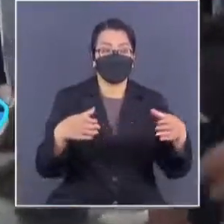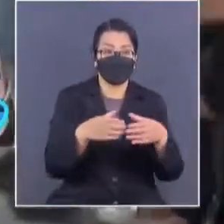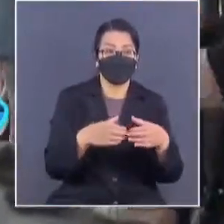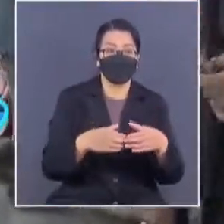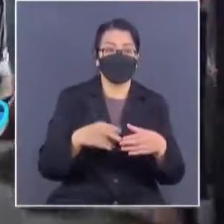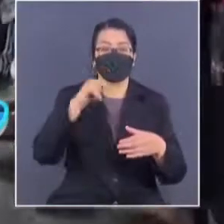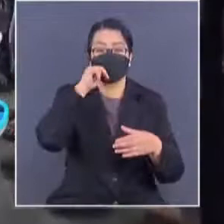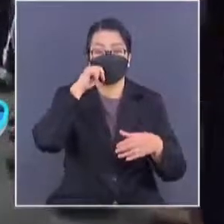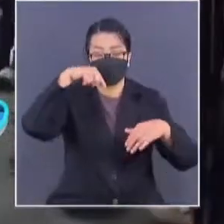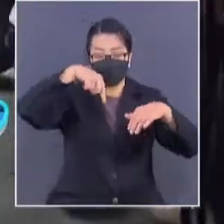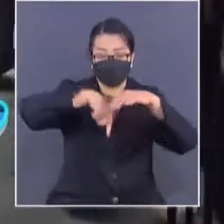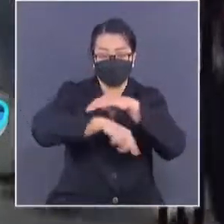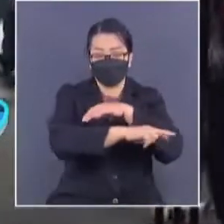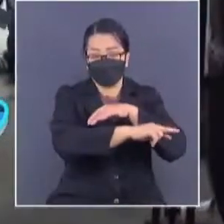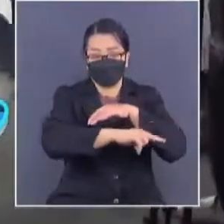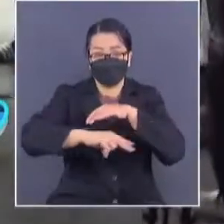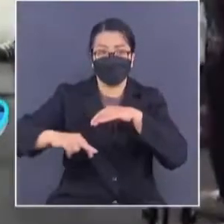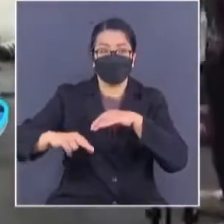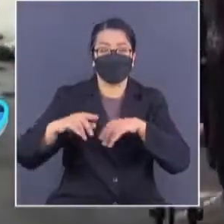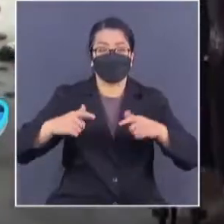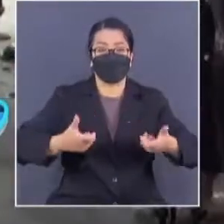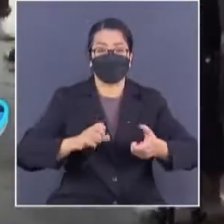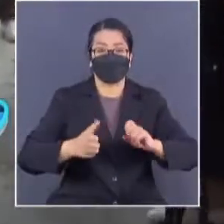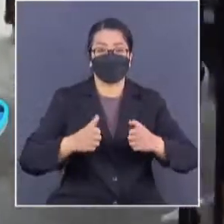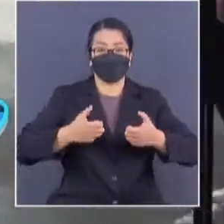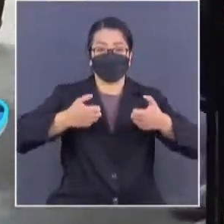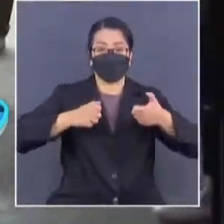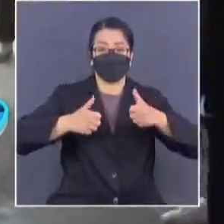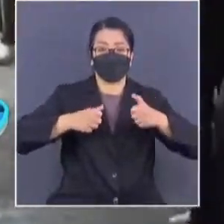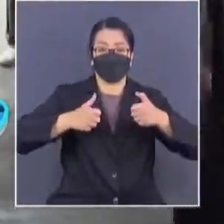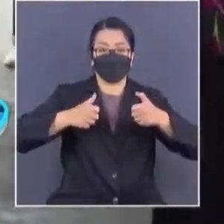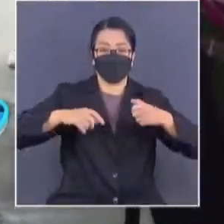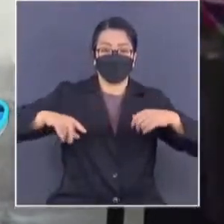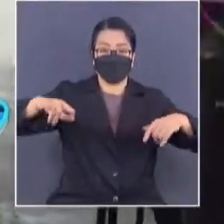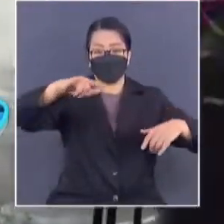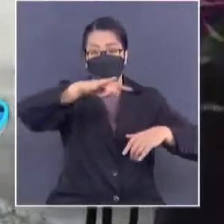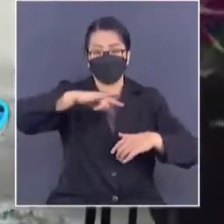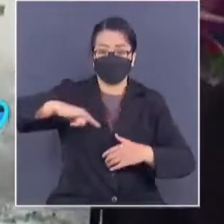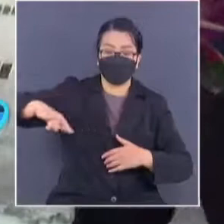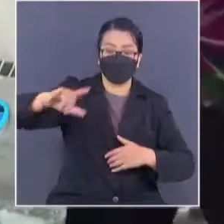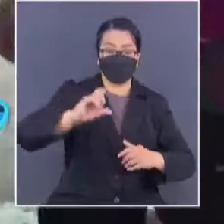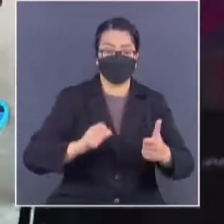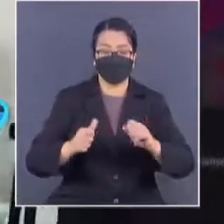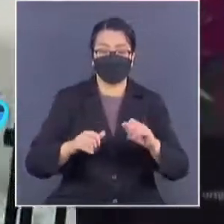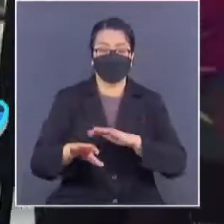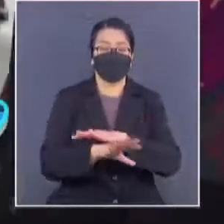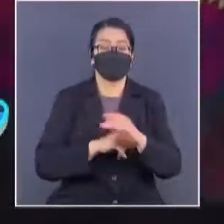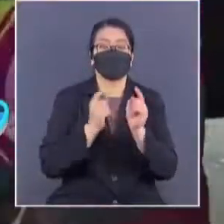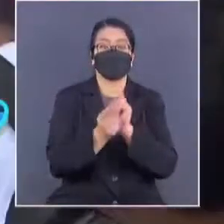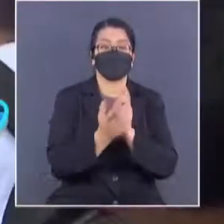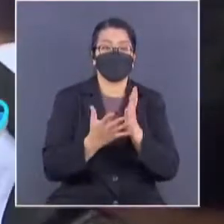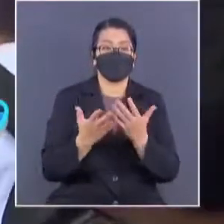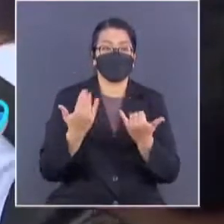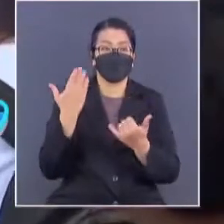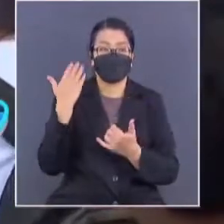มนักประดาน้ํา4คนรวมทั้งทีมบินโดรนนะคะไปสำรวจแต่ก็ไม่เจอหลักฐานอะไรนายอัจฉริยะเรืองรัตนพงศ์ประธานชมรมช่